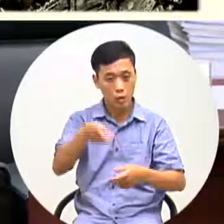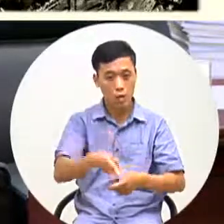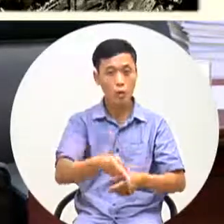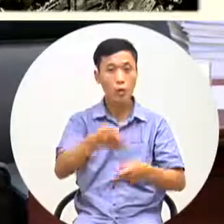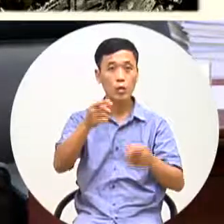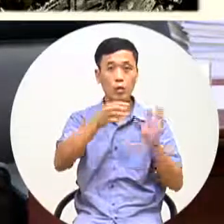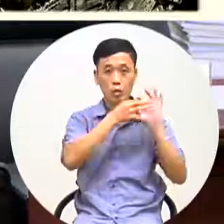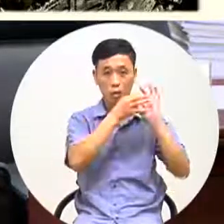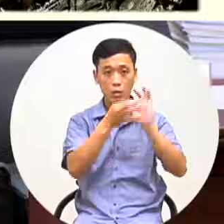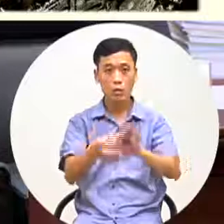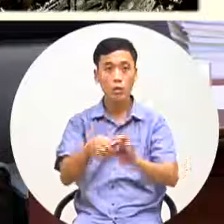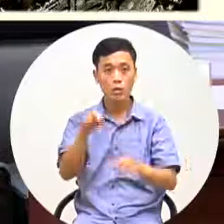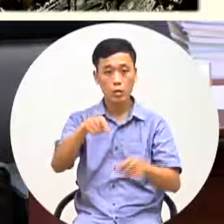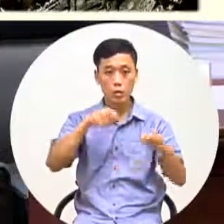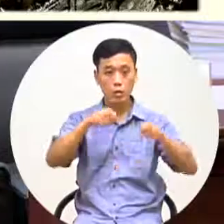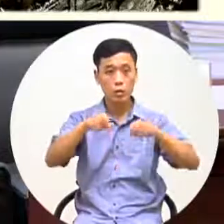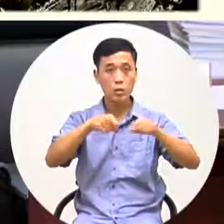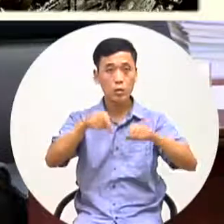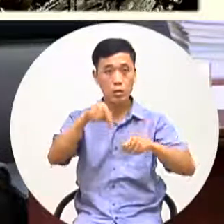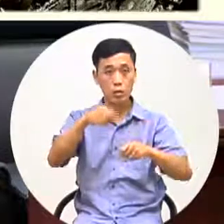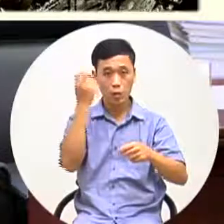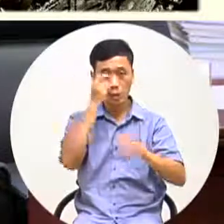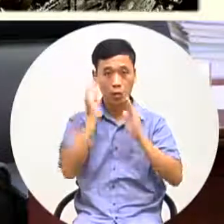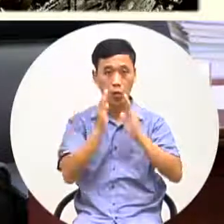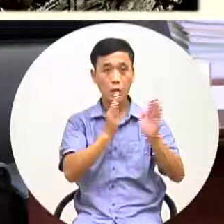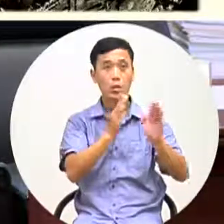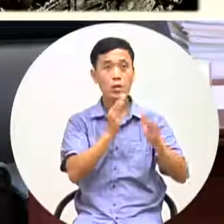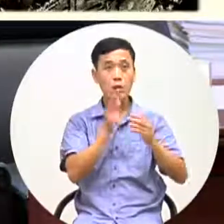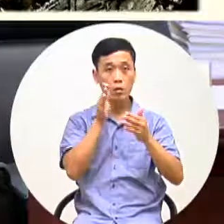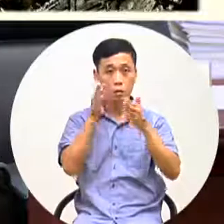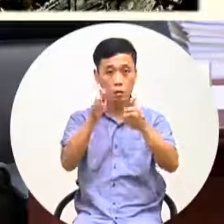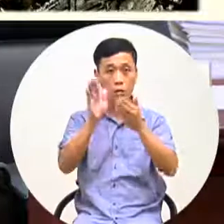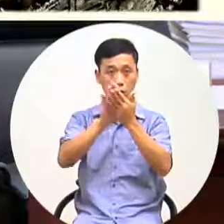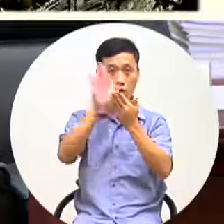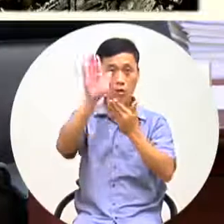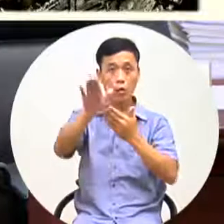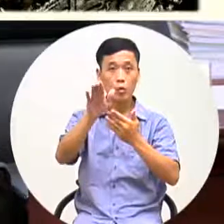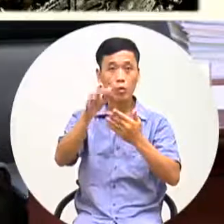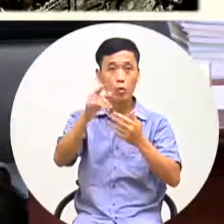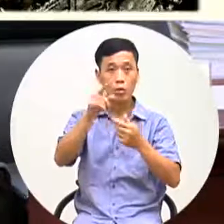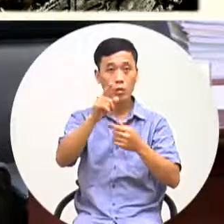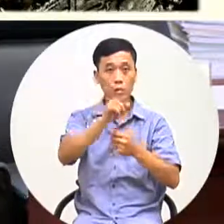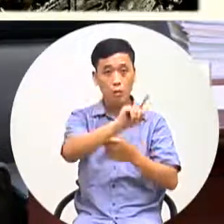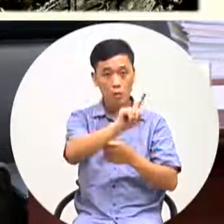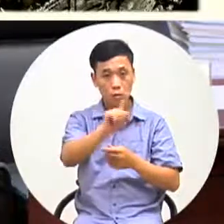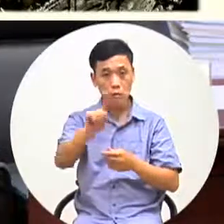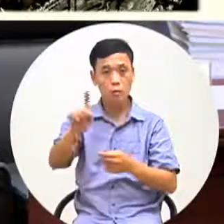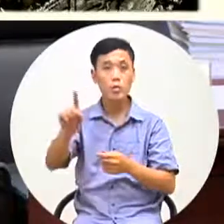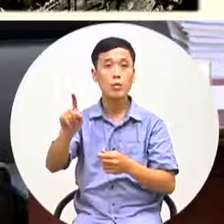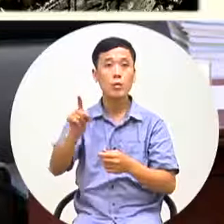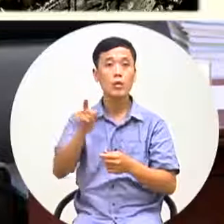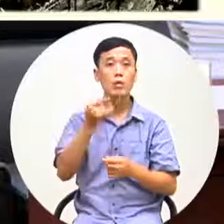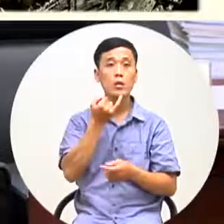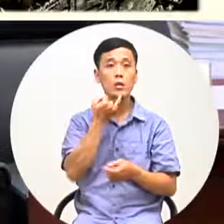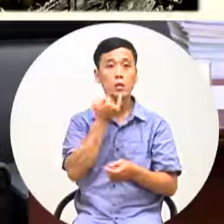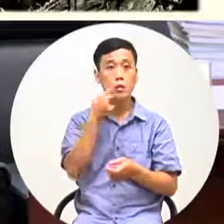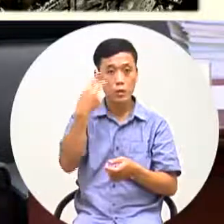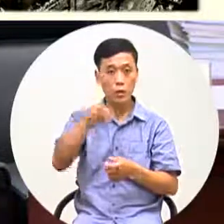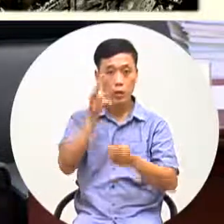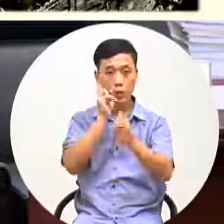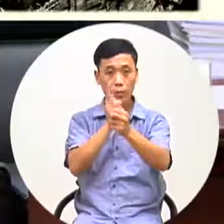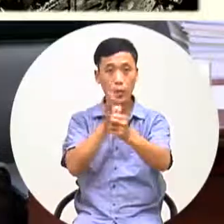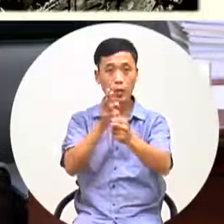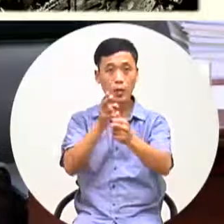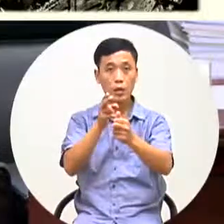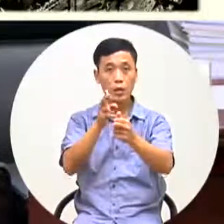样子的管理，可以将来不在任何一个层面上面，可以再进一步的去要求所有的厂商把它做到底。